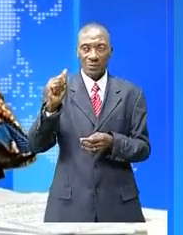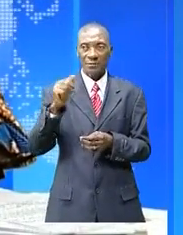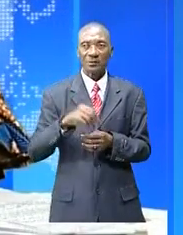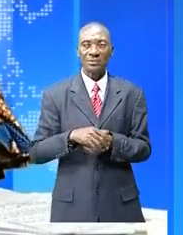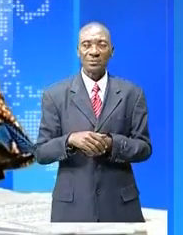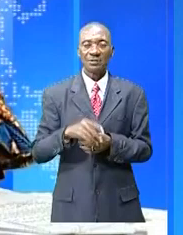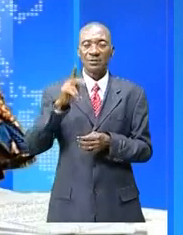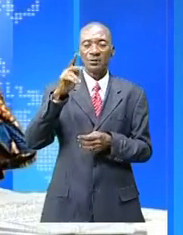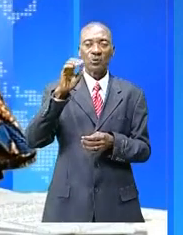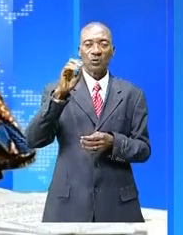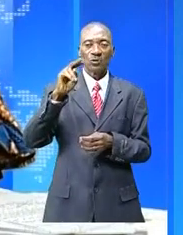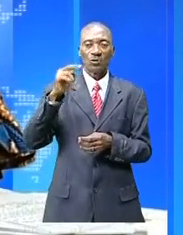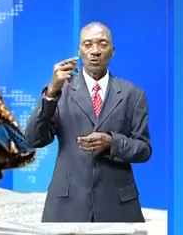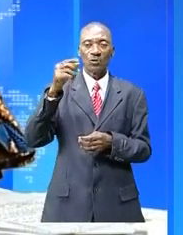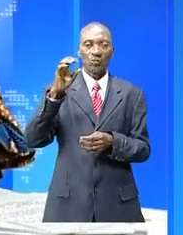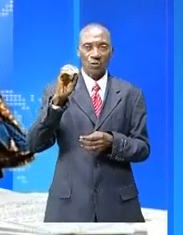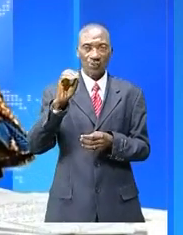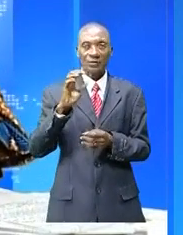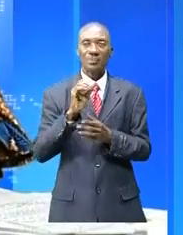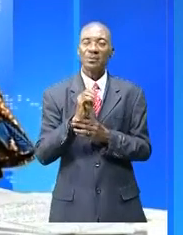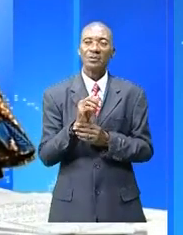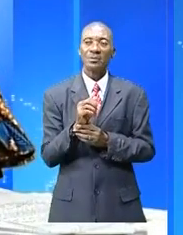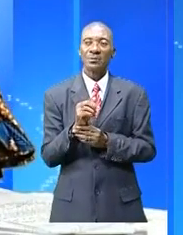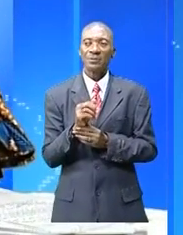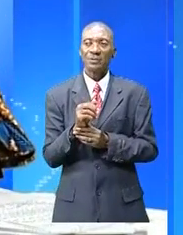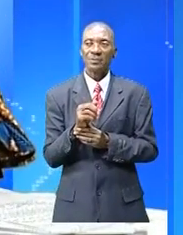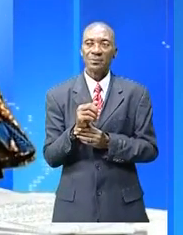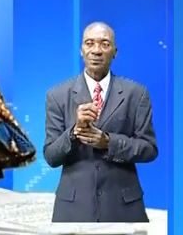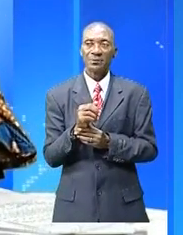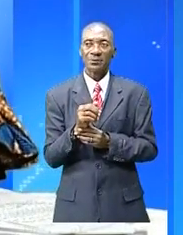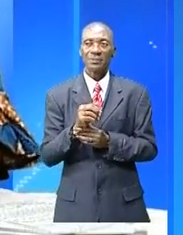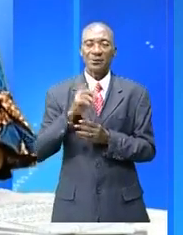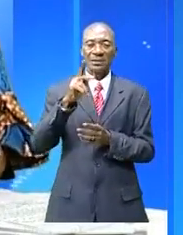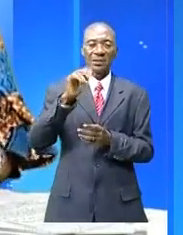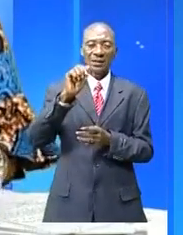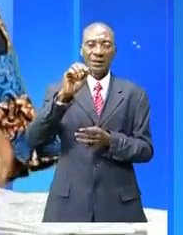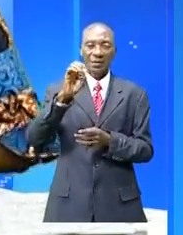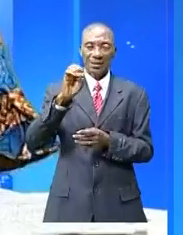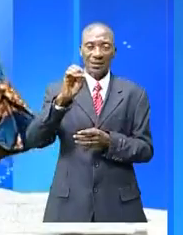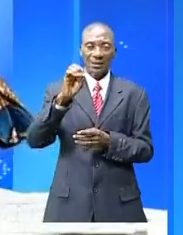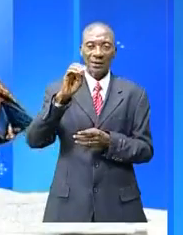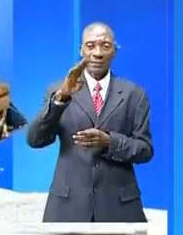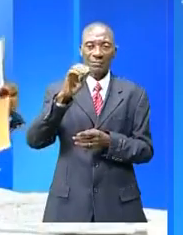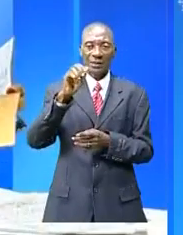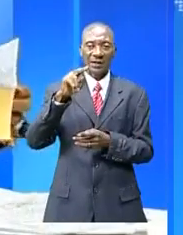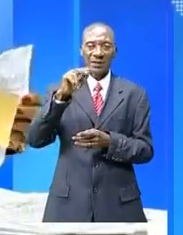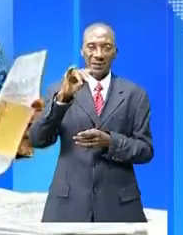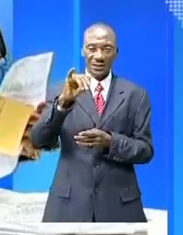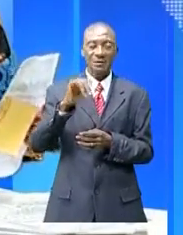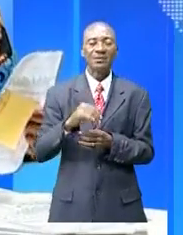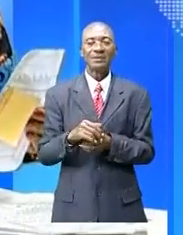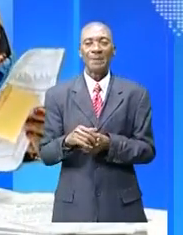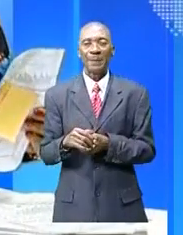Kongo Ilunga Charles, CETA, Nyengele, Bimwekneke Dani, CGM, et puis nous